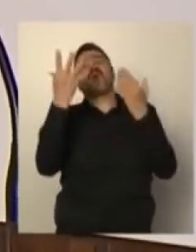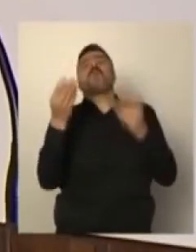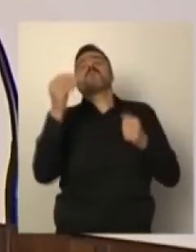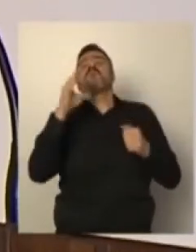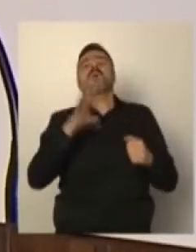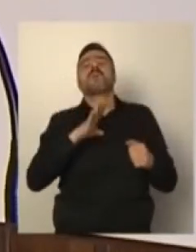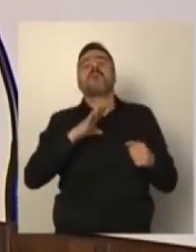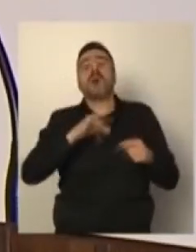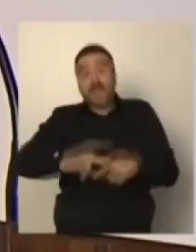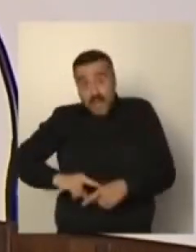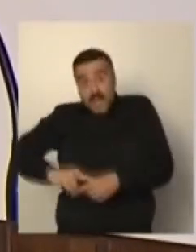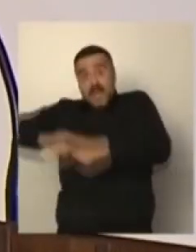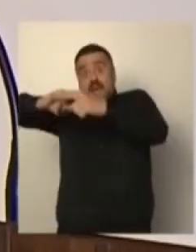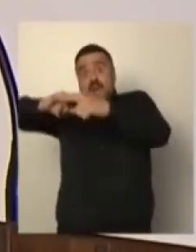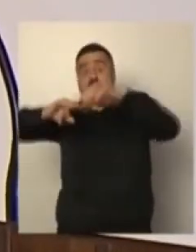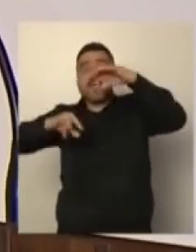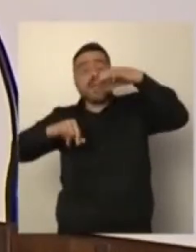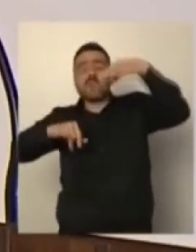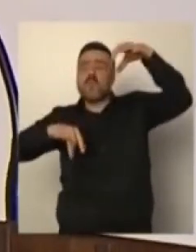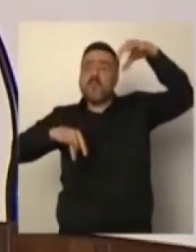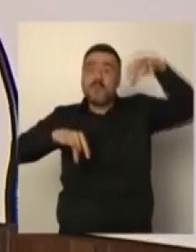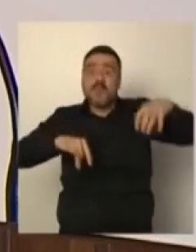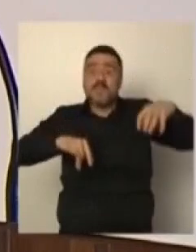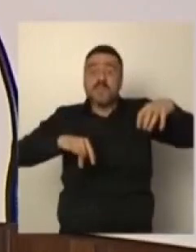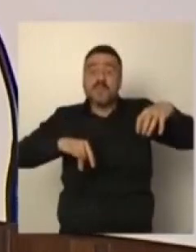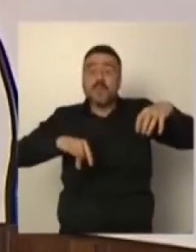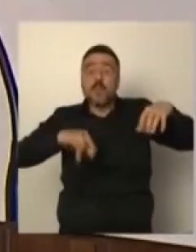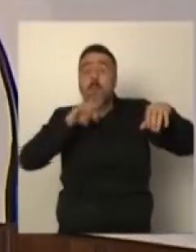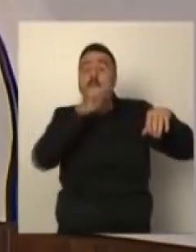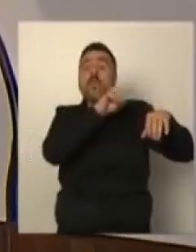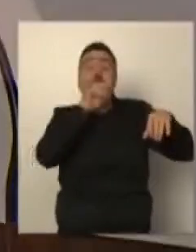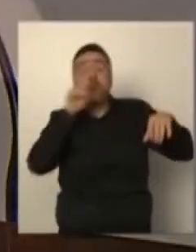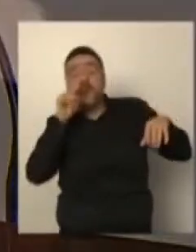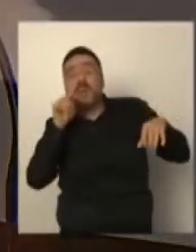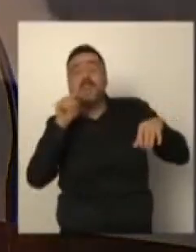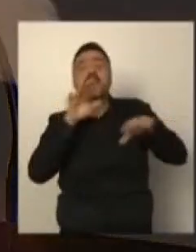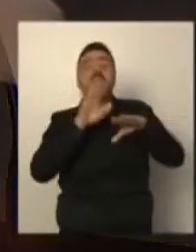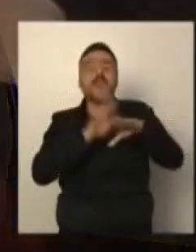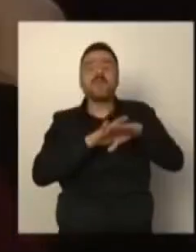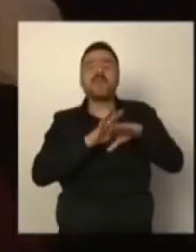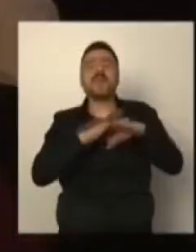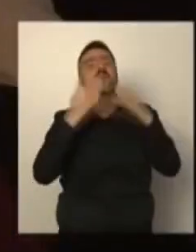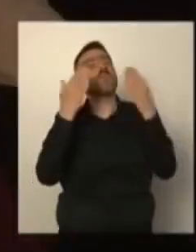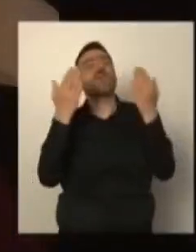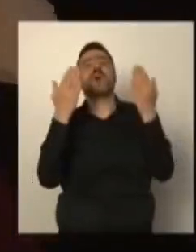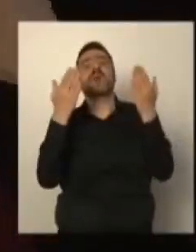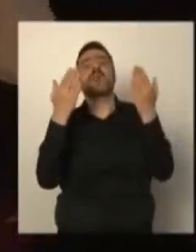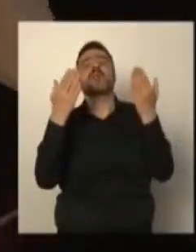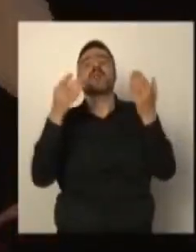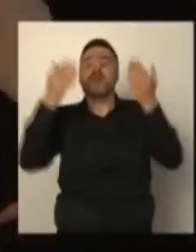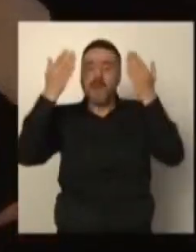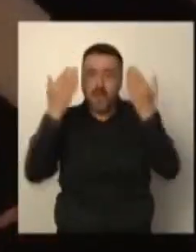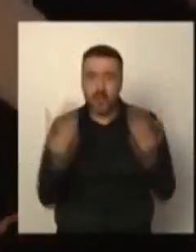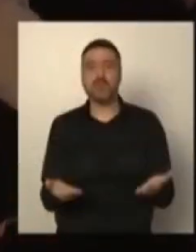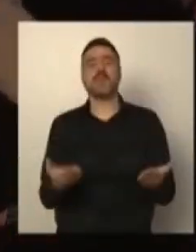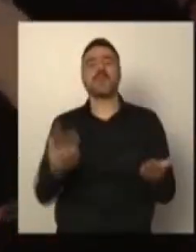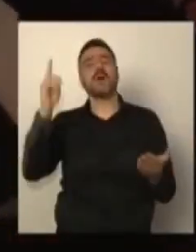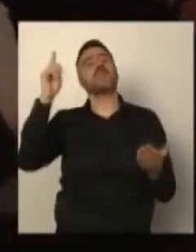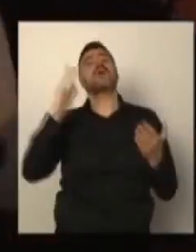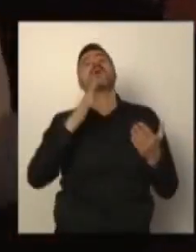gece Mescid-i Aksa'da yapılan dualara ilhak eyle. Kabul buyur, reddetme ya